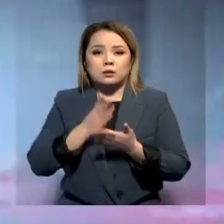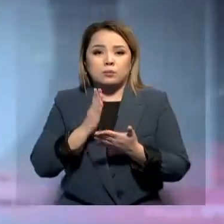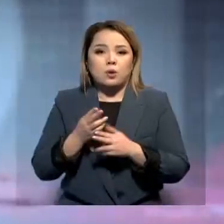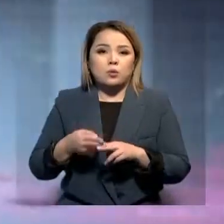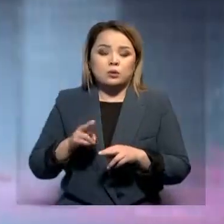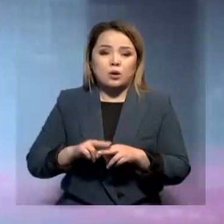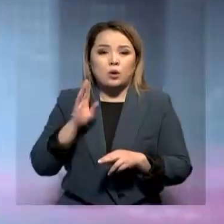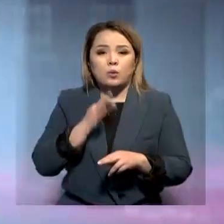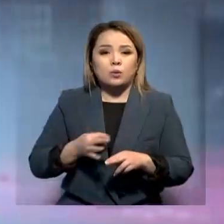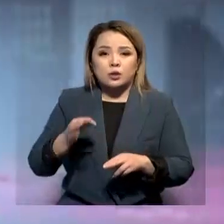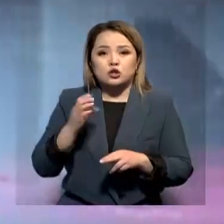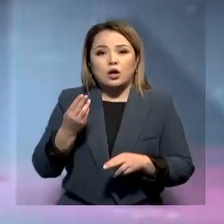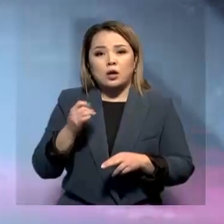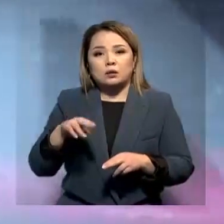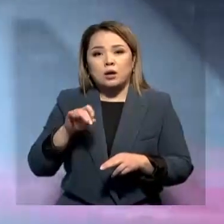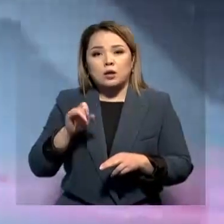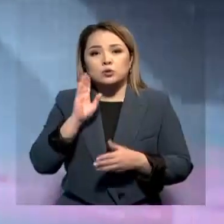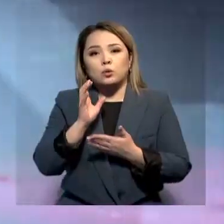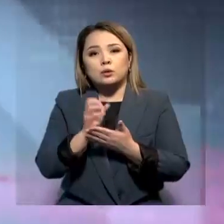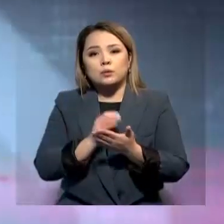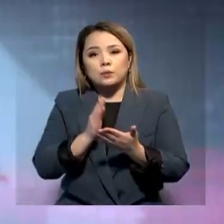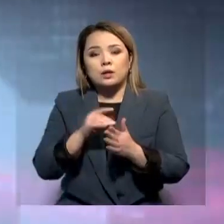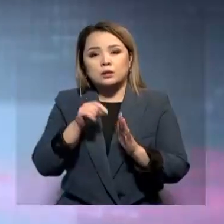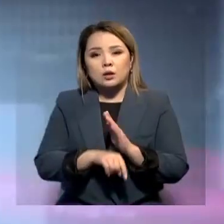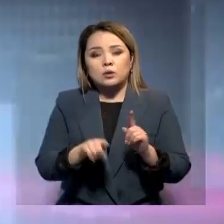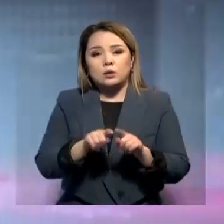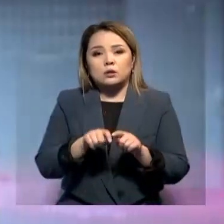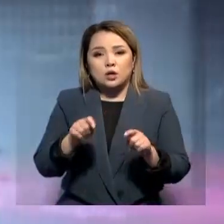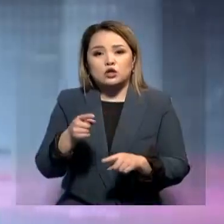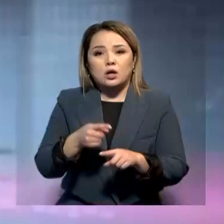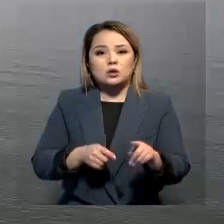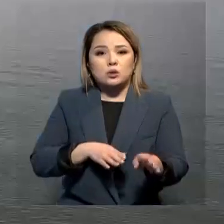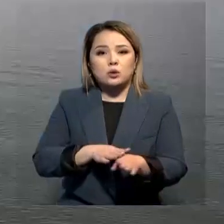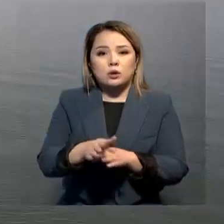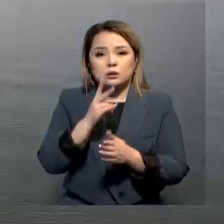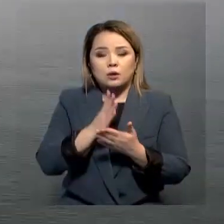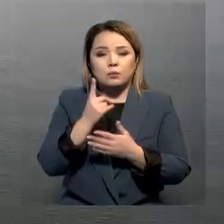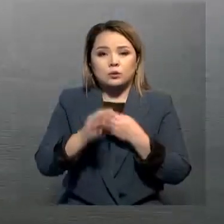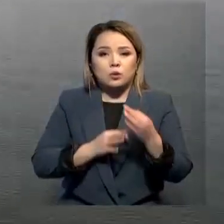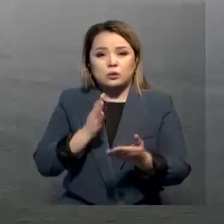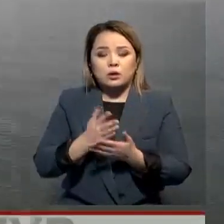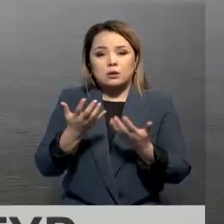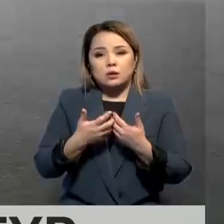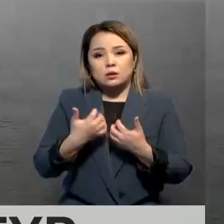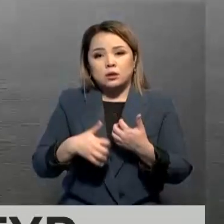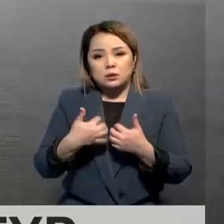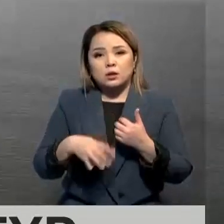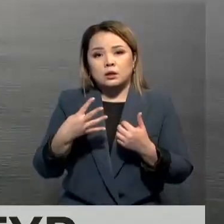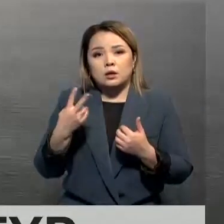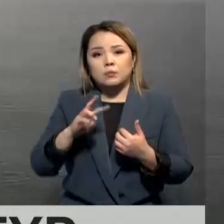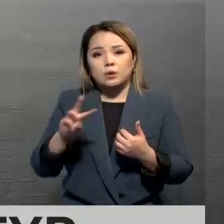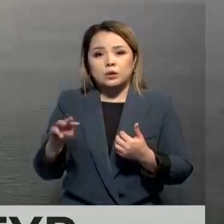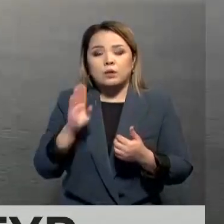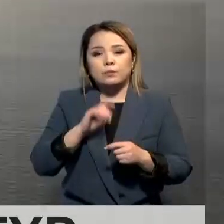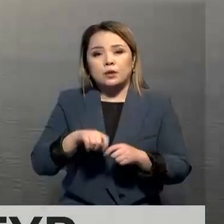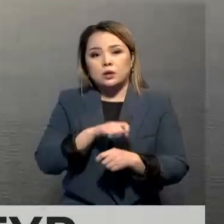Өйткені осы өзен құятын Шардара су қоймасы кемеріне келмесе де жартылай толған. Қазір тәулігіне орташа есеппен 42 миллион текше